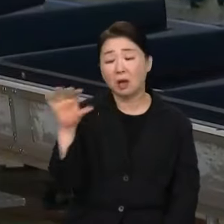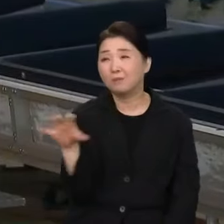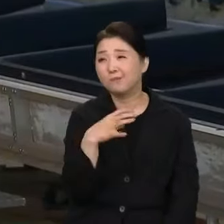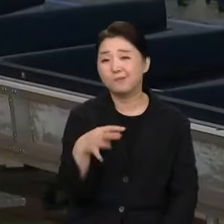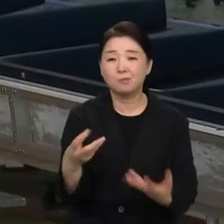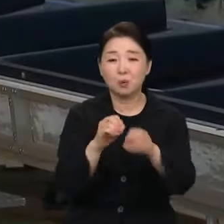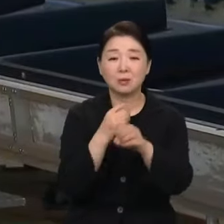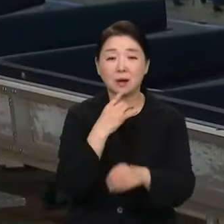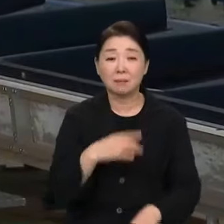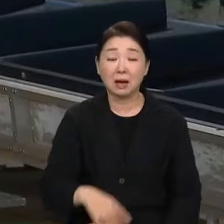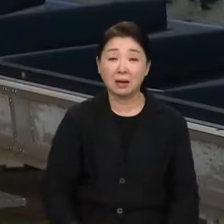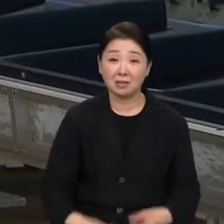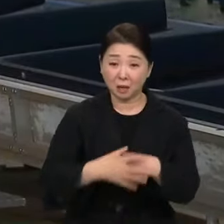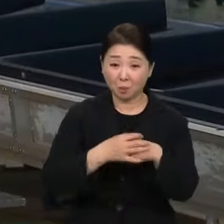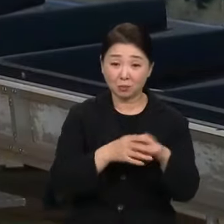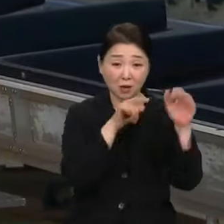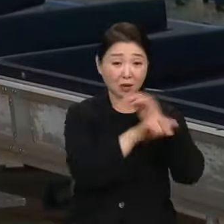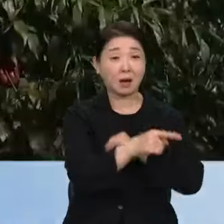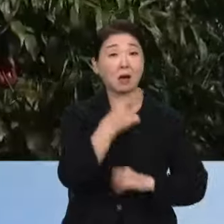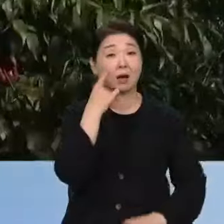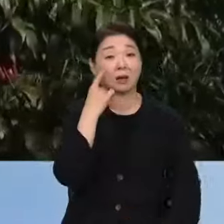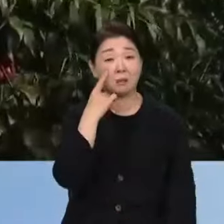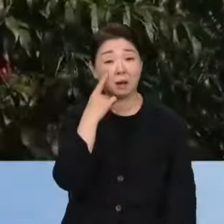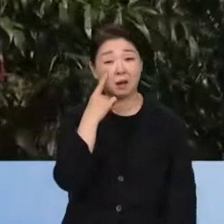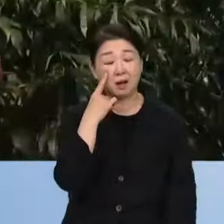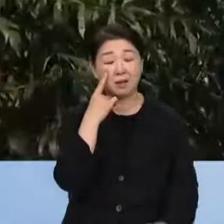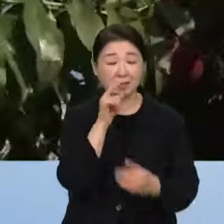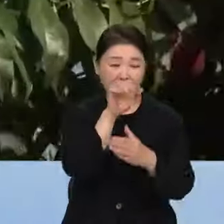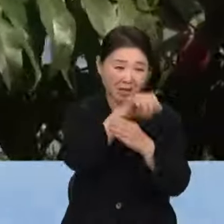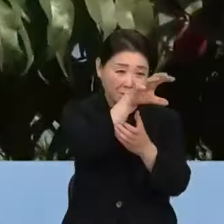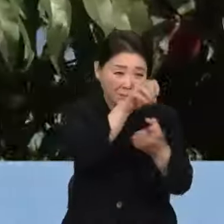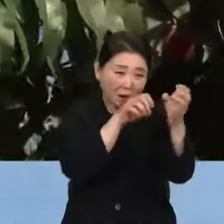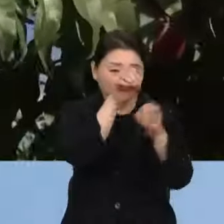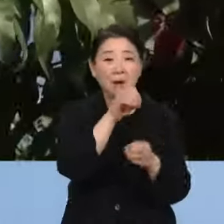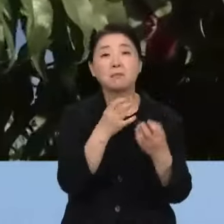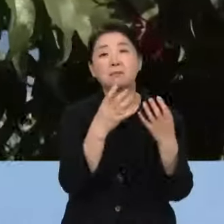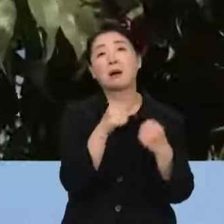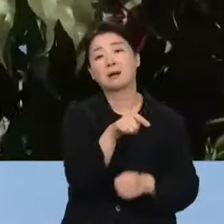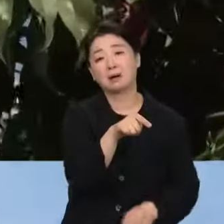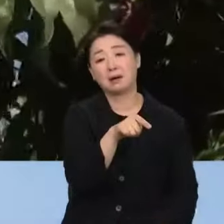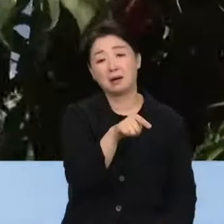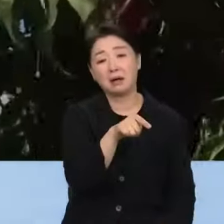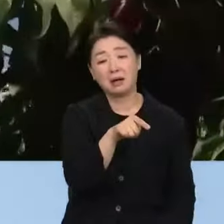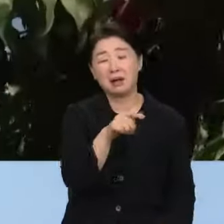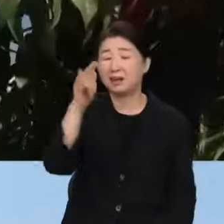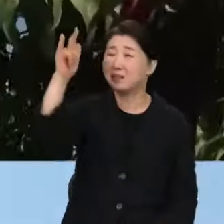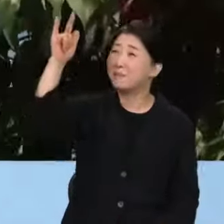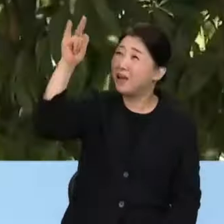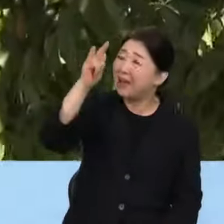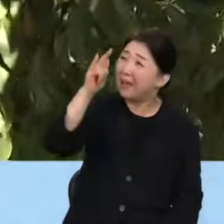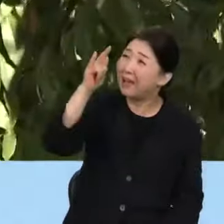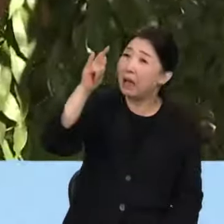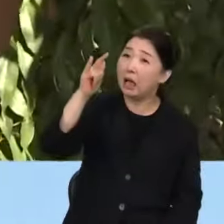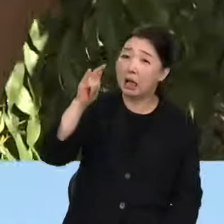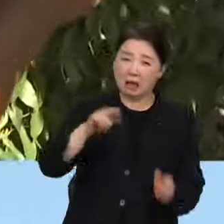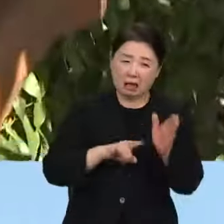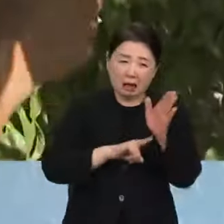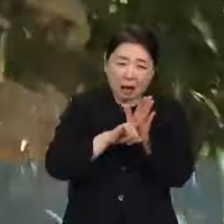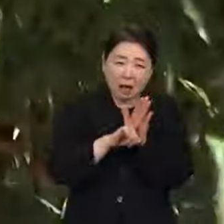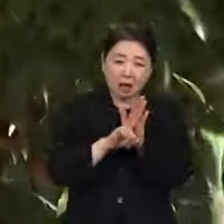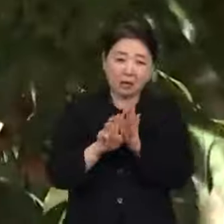있습니다. 제가 복숭아 밭에 나가봤는데요. 다 익어서 따야 할 복숭아들이 많았습니다. 하지만 해 뜨고 조금만 있으면 30도를 훌쩍